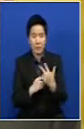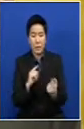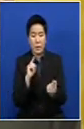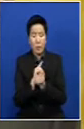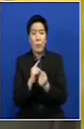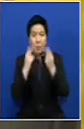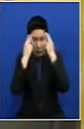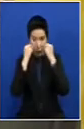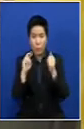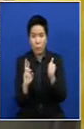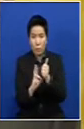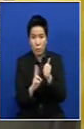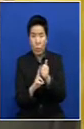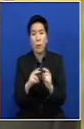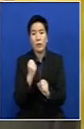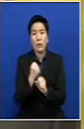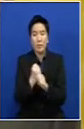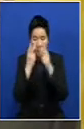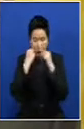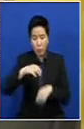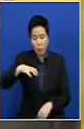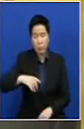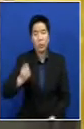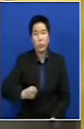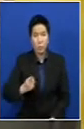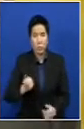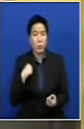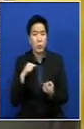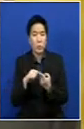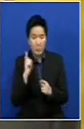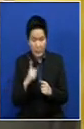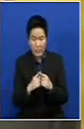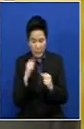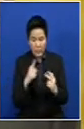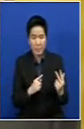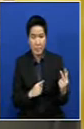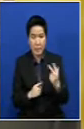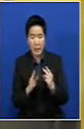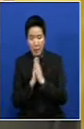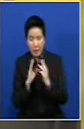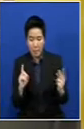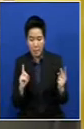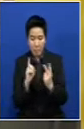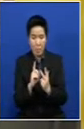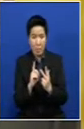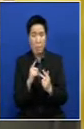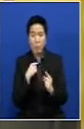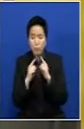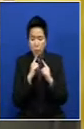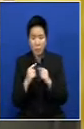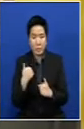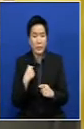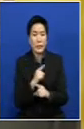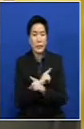ายสุวพันธ์ตัญญุวัฒนะรัฐมนตรีประจำสำนักนายกรัฐมนตรีอันนี้เป็นเรื่องจริงค่ะทั้ง3รูปไปเข้าพบมานะ